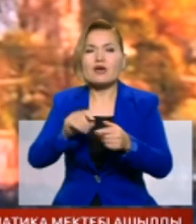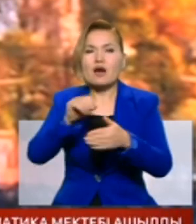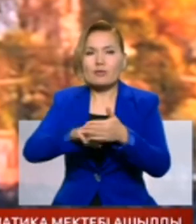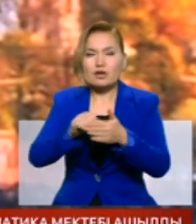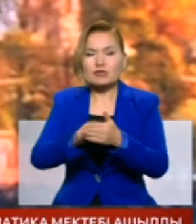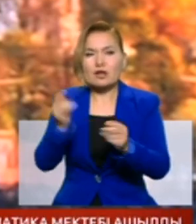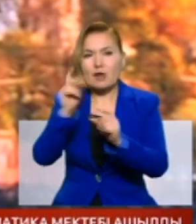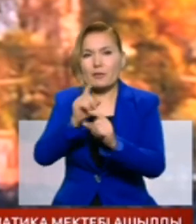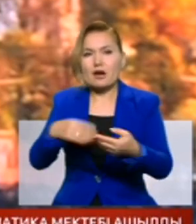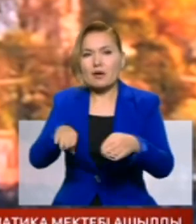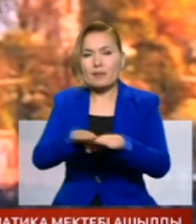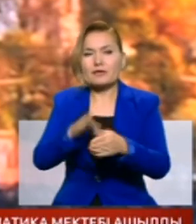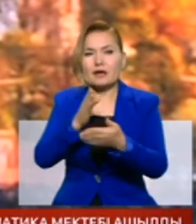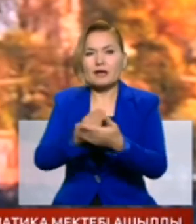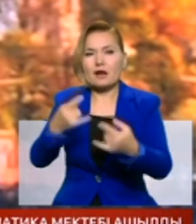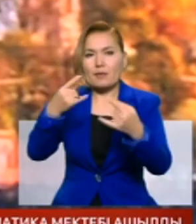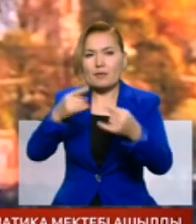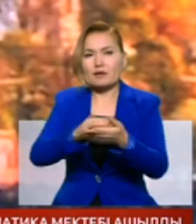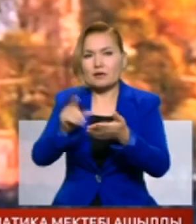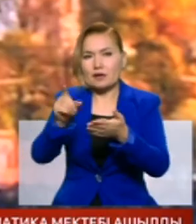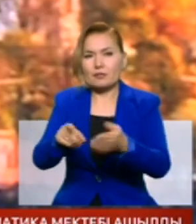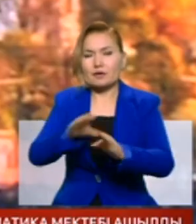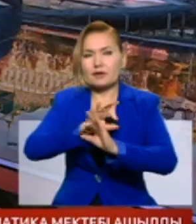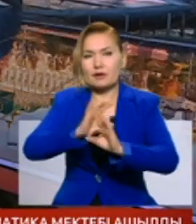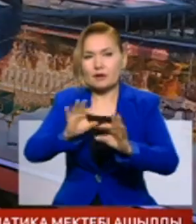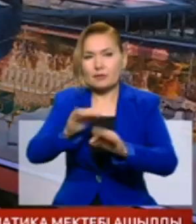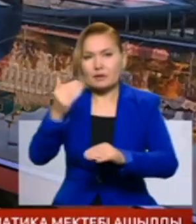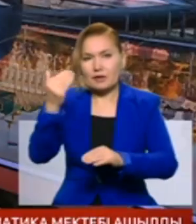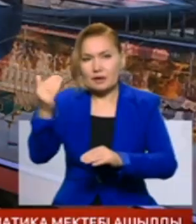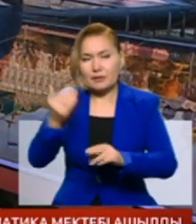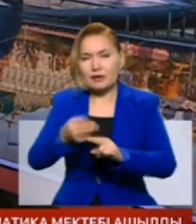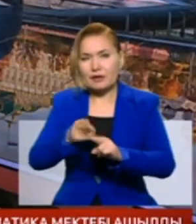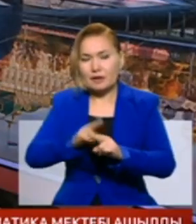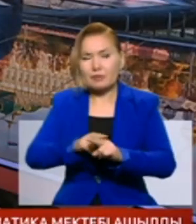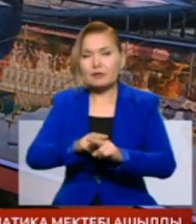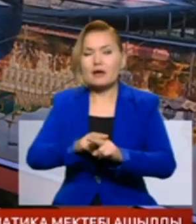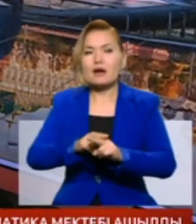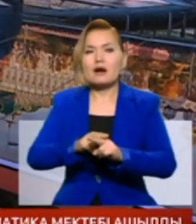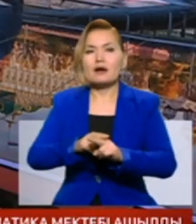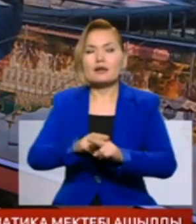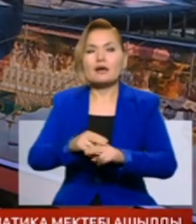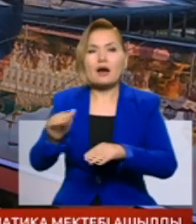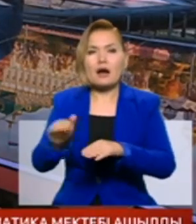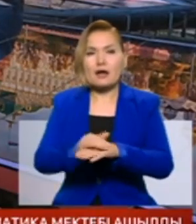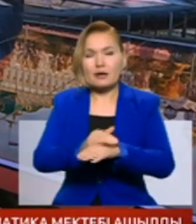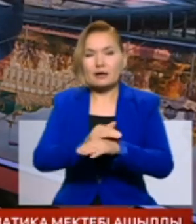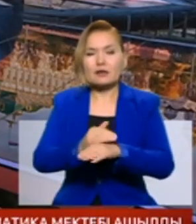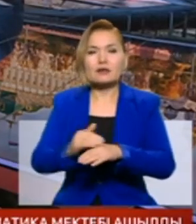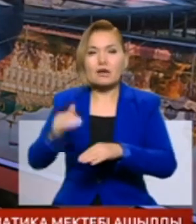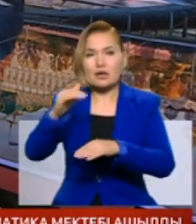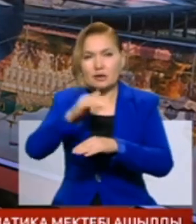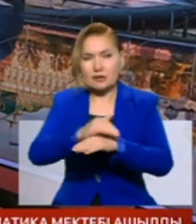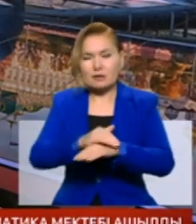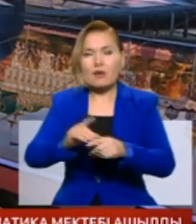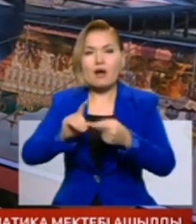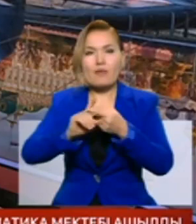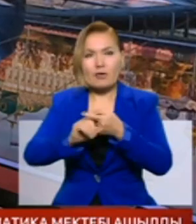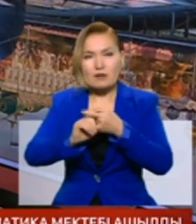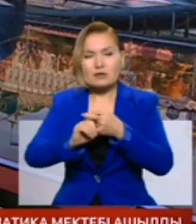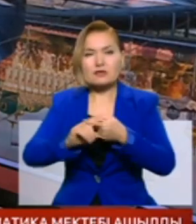жатыр. Бізбен тікелей байланысқа Мәскеудегі меншікті тілшіміз Индира Бегайдар шығып тұр. Индира, қайырлы кеш, эпидахуалды